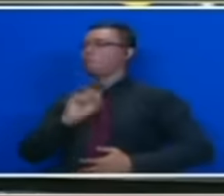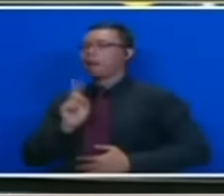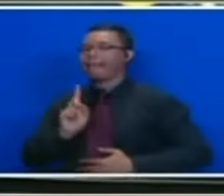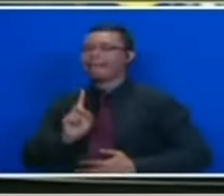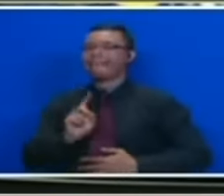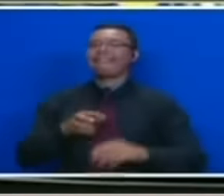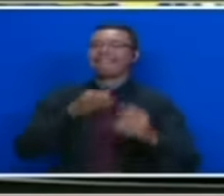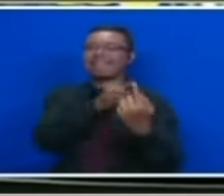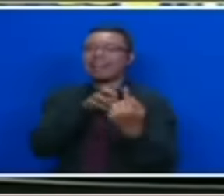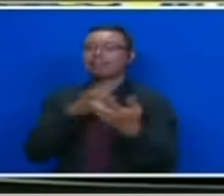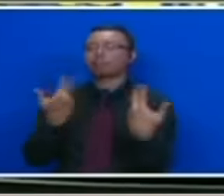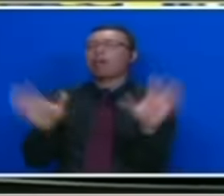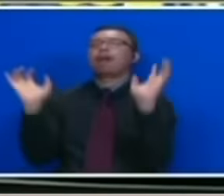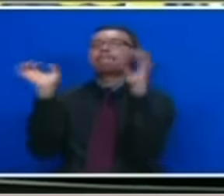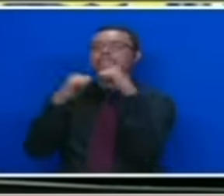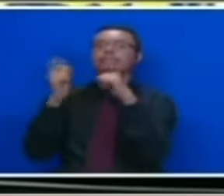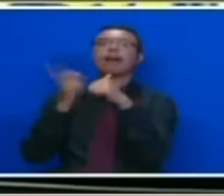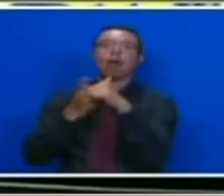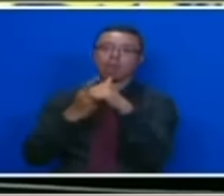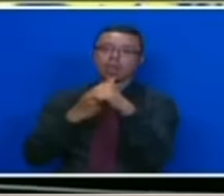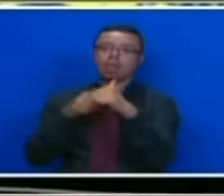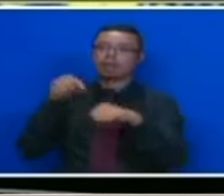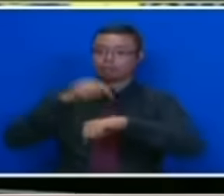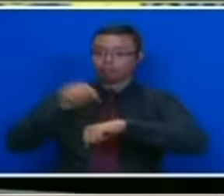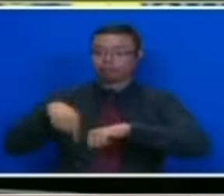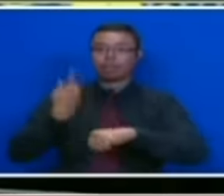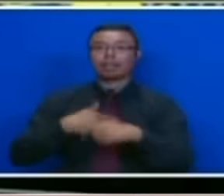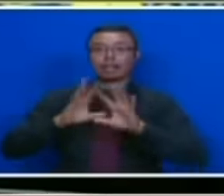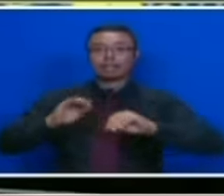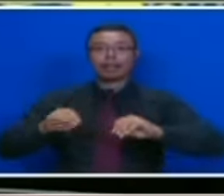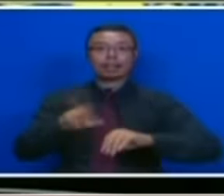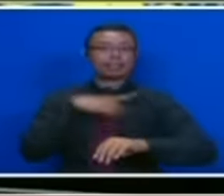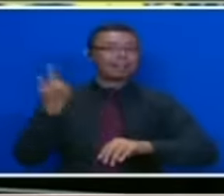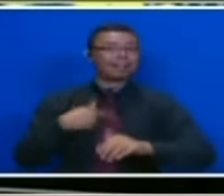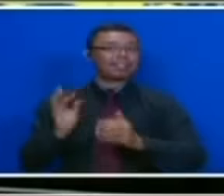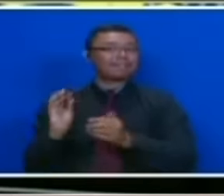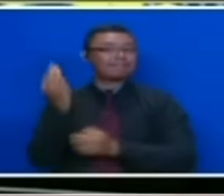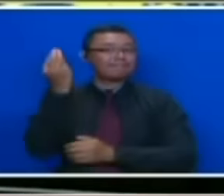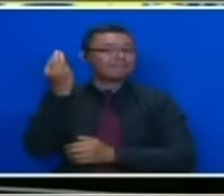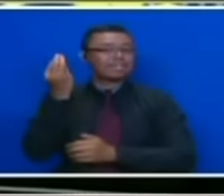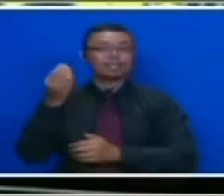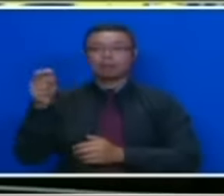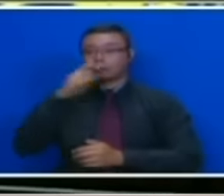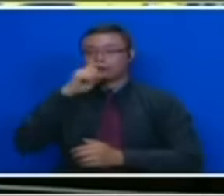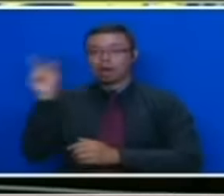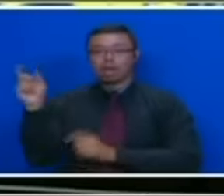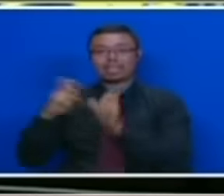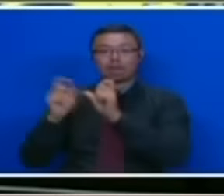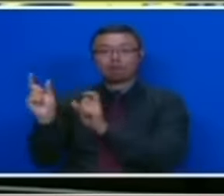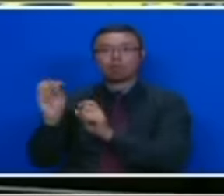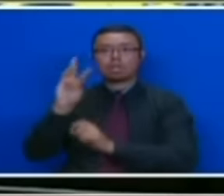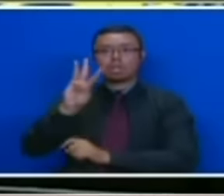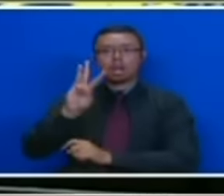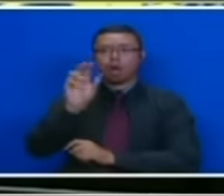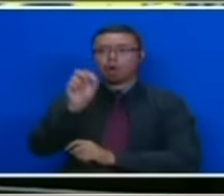Dan target itu disepakati di awal. Ini kami lakukan selama kami memimpin. Bang Sandi dari 3 orang menjadi 50 ribu